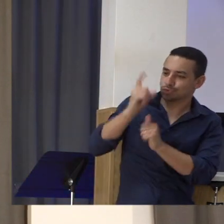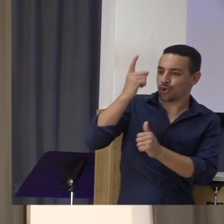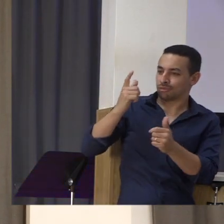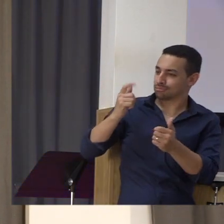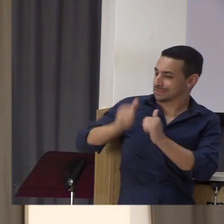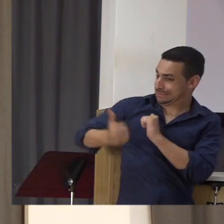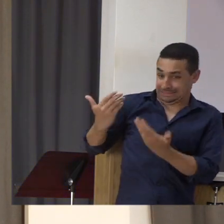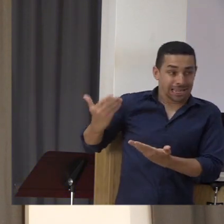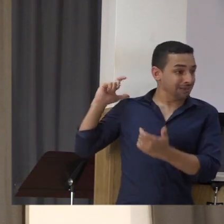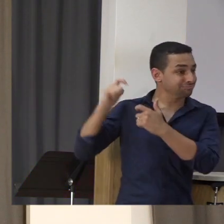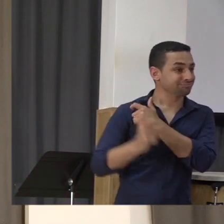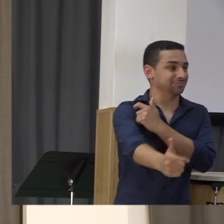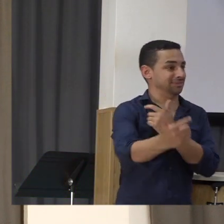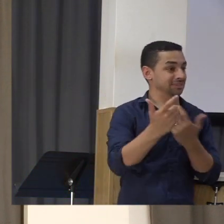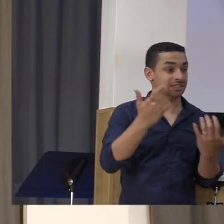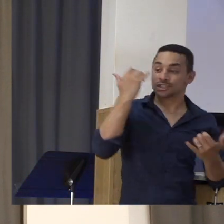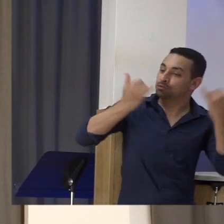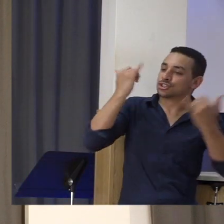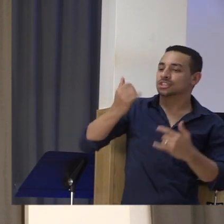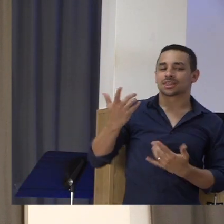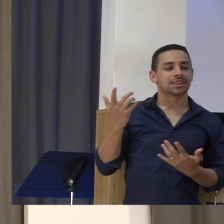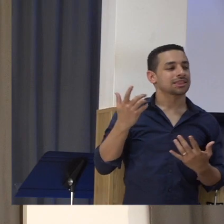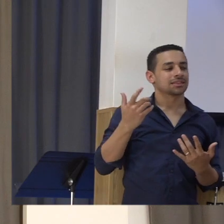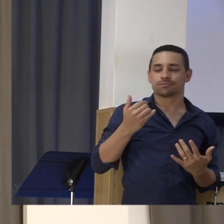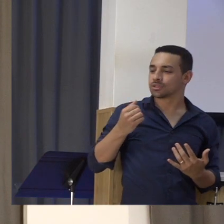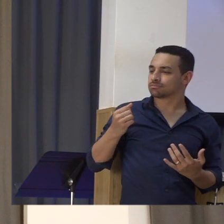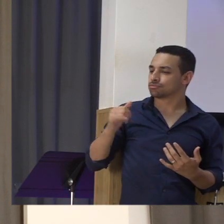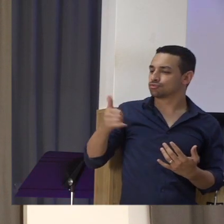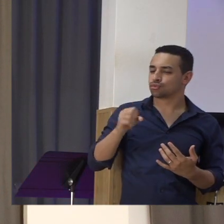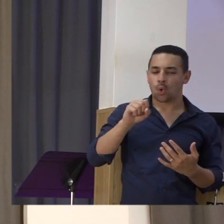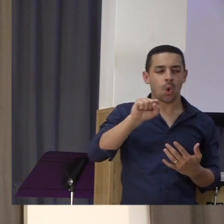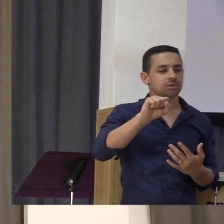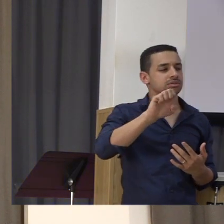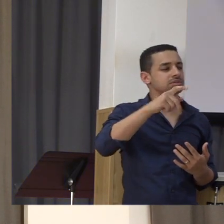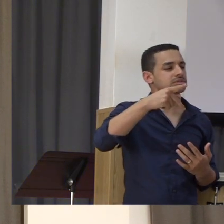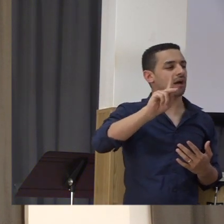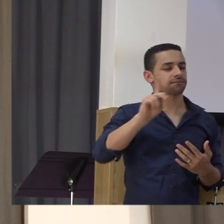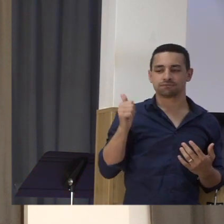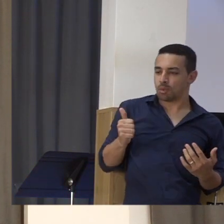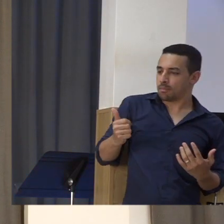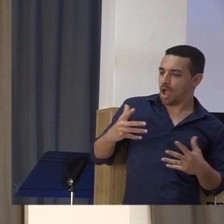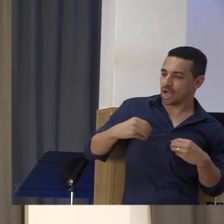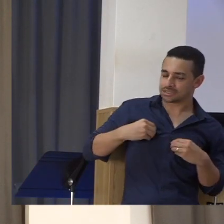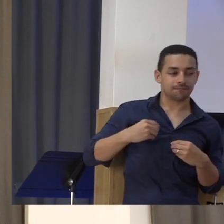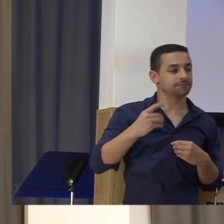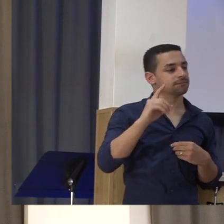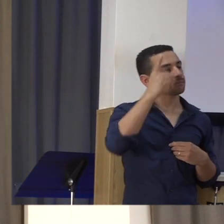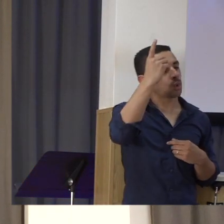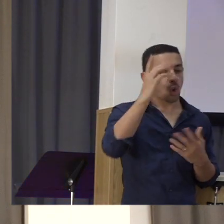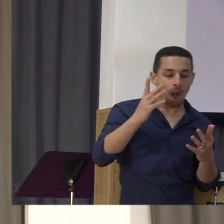Vous croyez que si Joseph était au courant de ce qu'il allait subir comme traitement, il allait accepter la vision de Dieu?